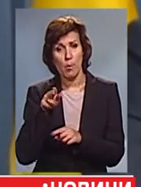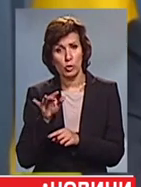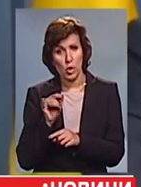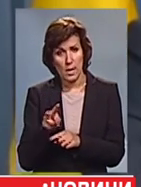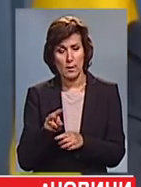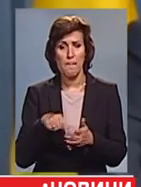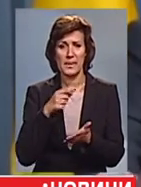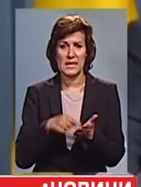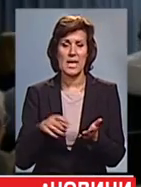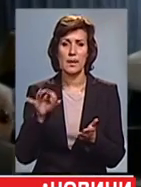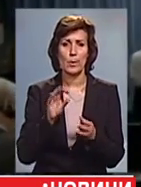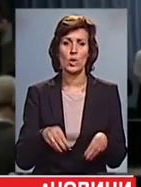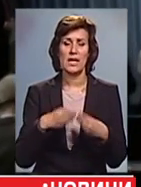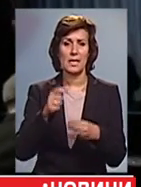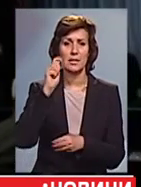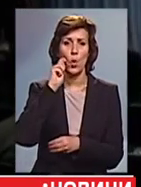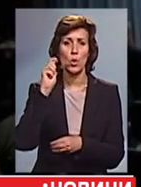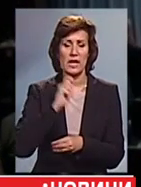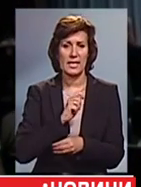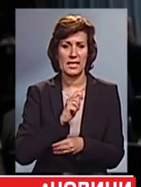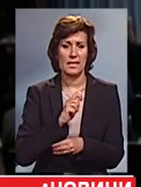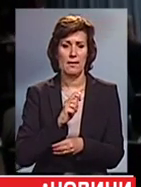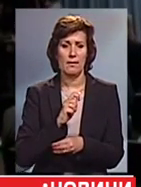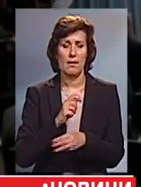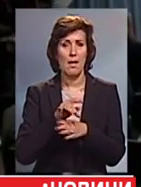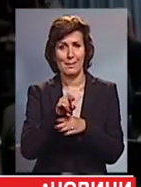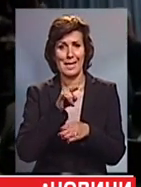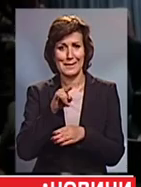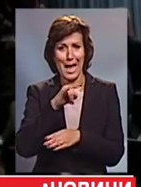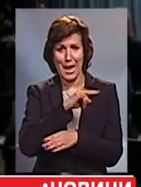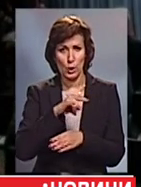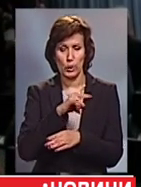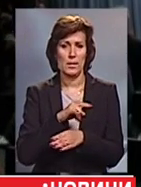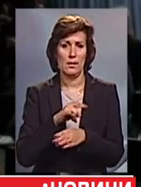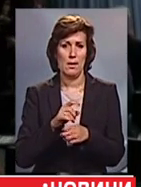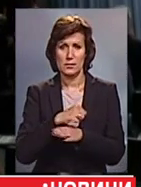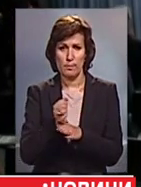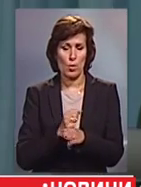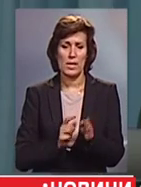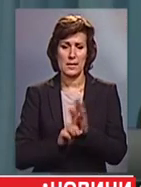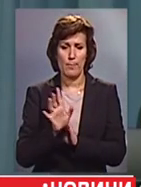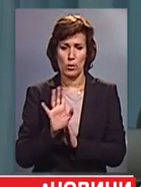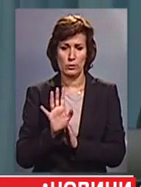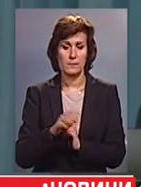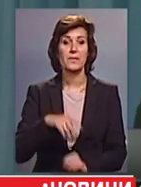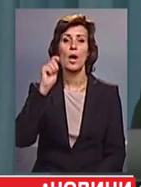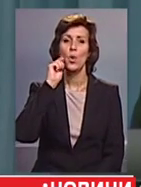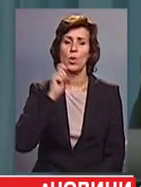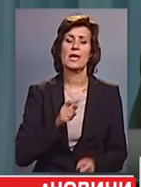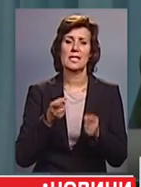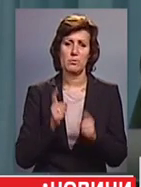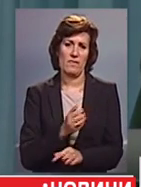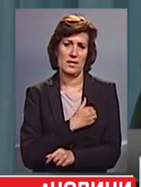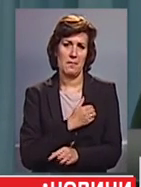Полторак, питання про надання Україні летальної зброї не порушувалося. Україна